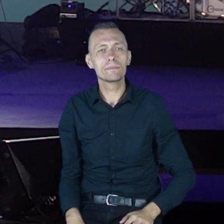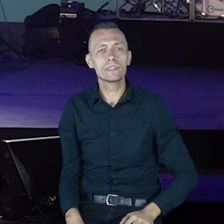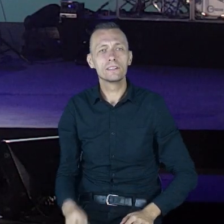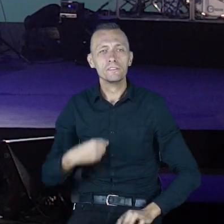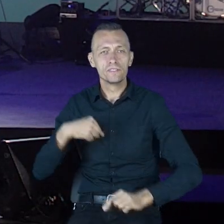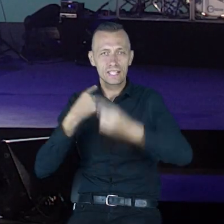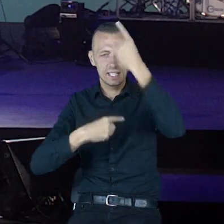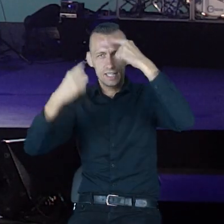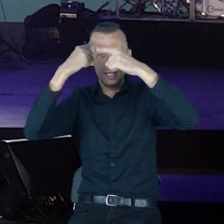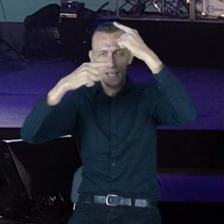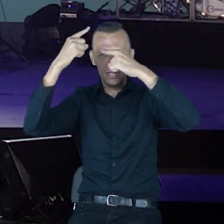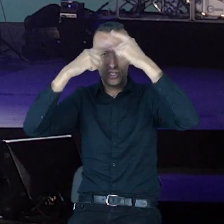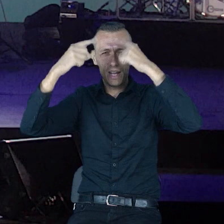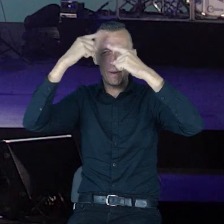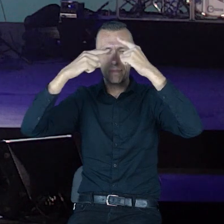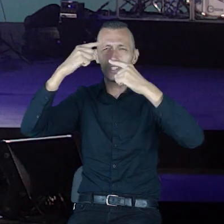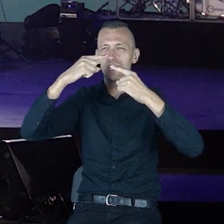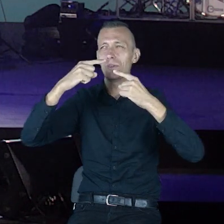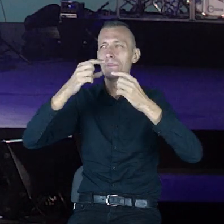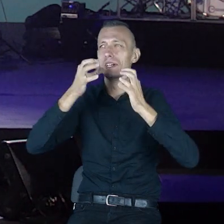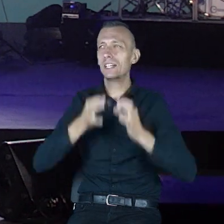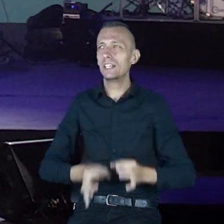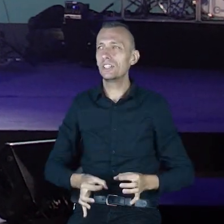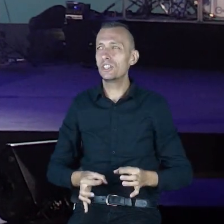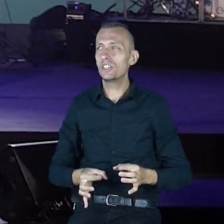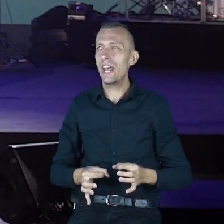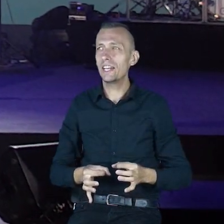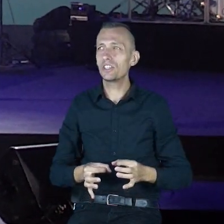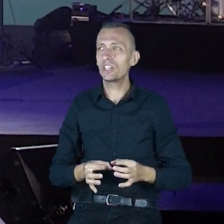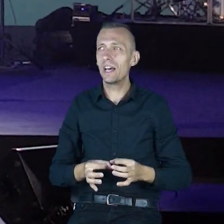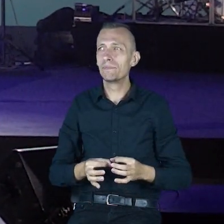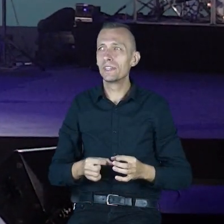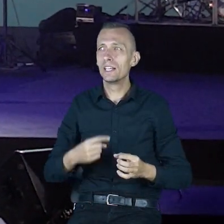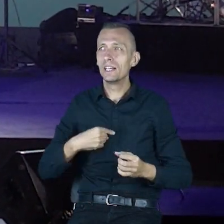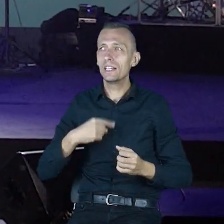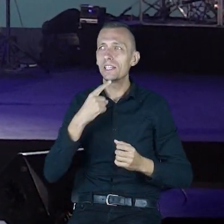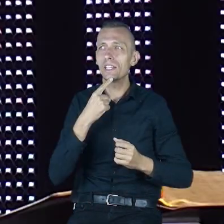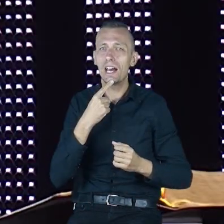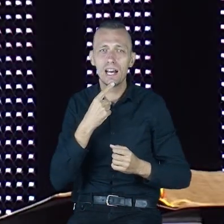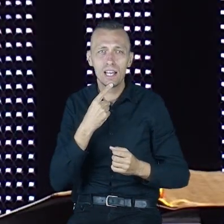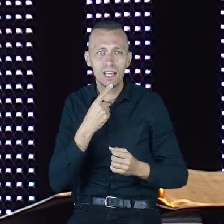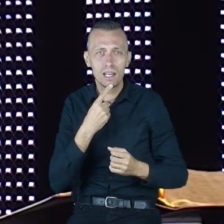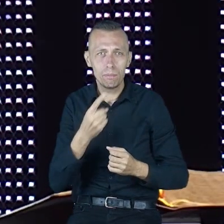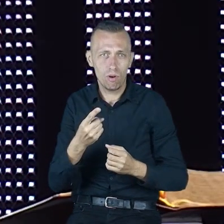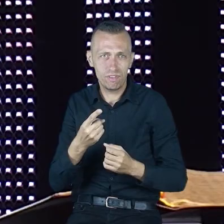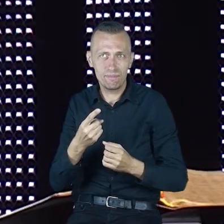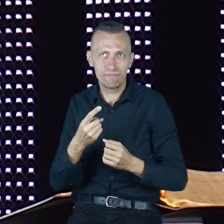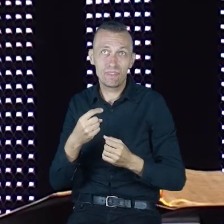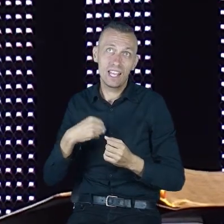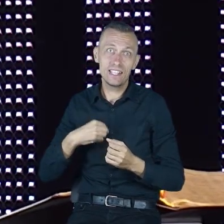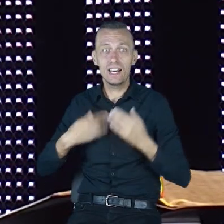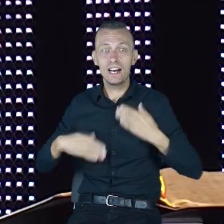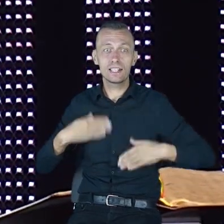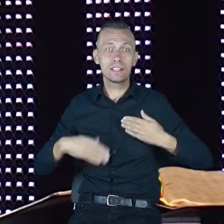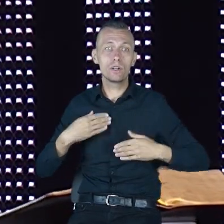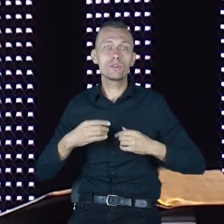pomyślałem, że to dzisiejsze przesłanie rozpocznę od tego, powieję, że się z radością uśmiecham w waszą stronę, gdy tu